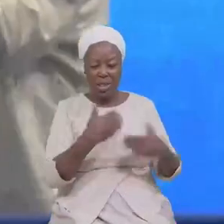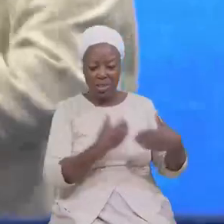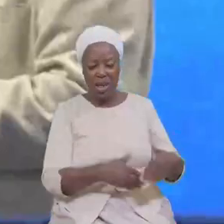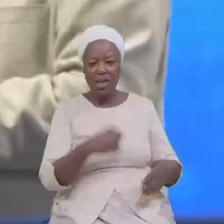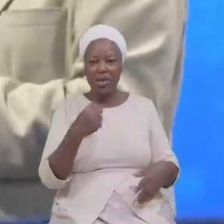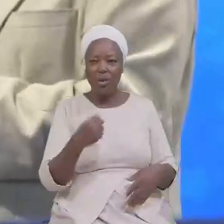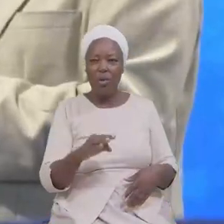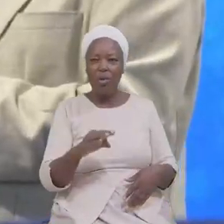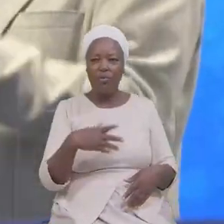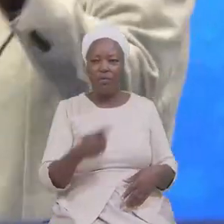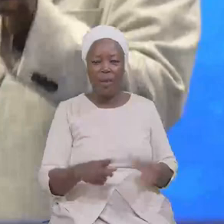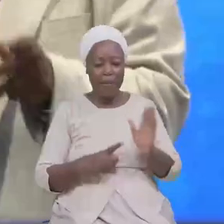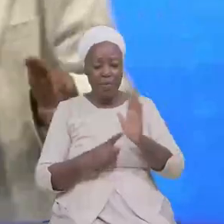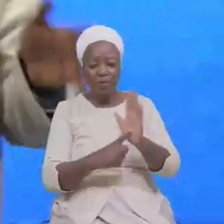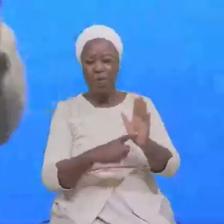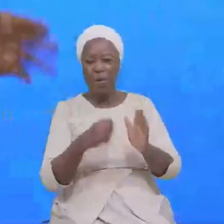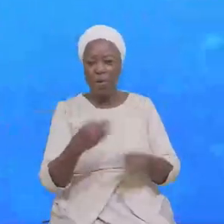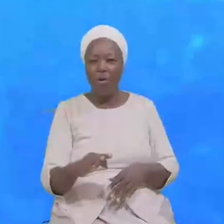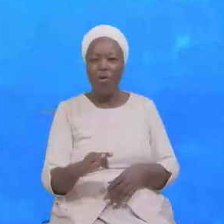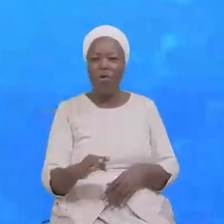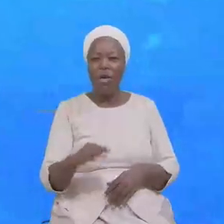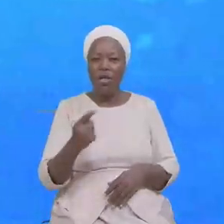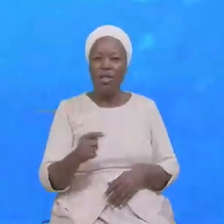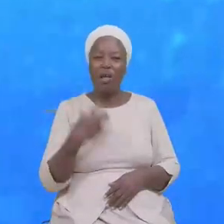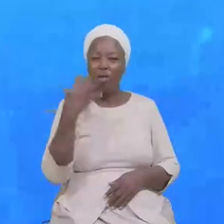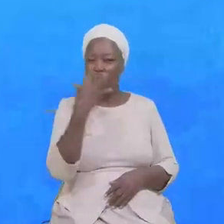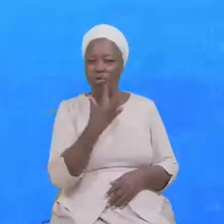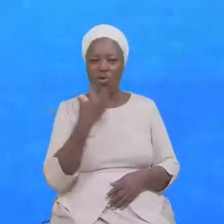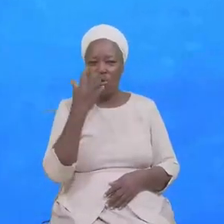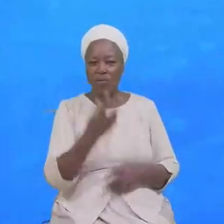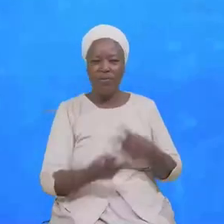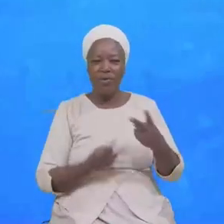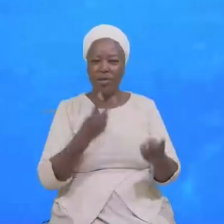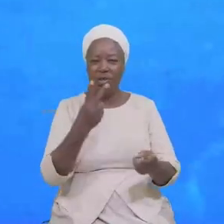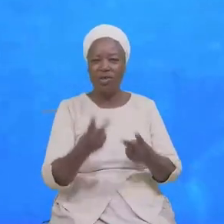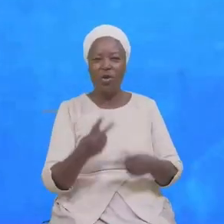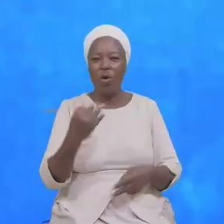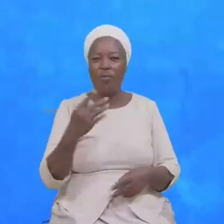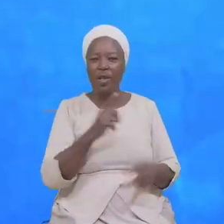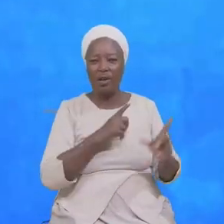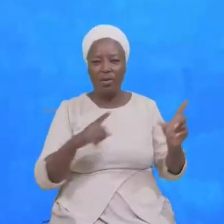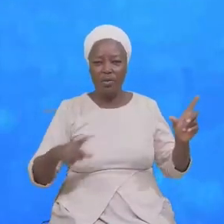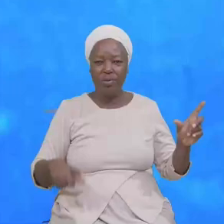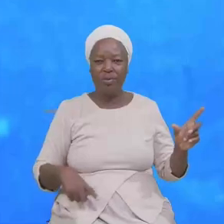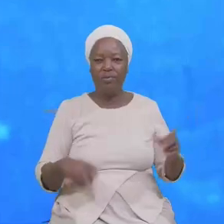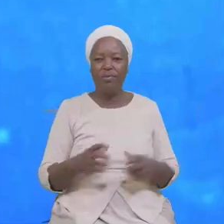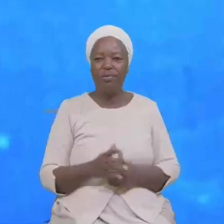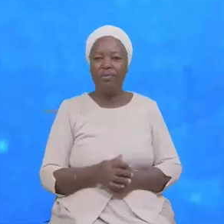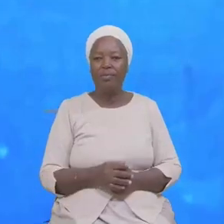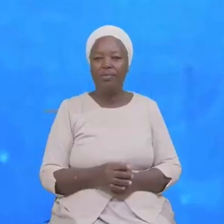continuons les faces, les facettes de la manifestation, de la visitation glorieuse du Seigneur.